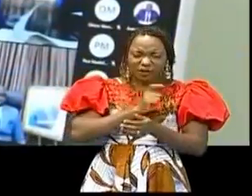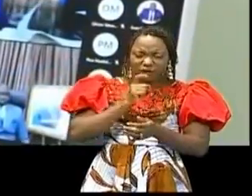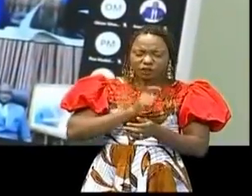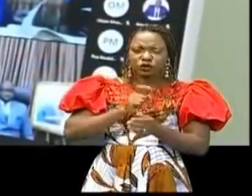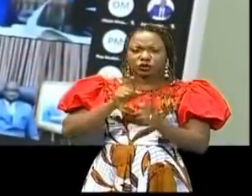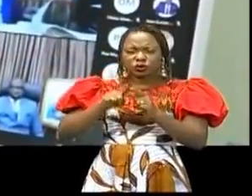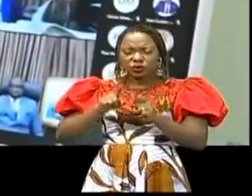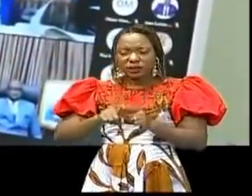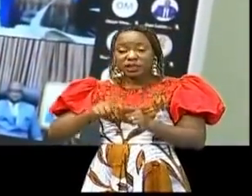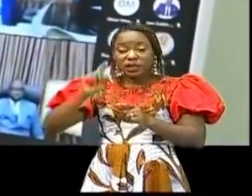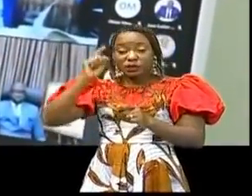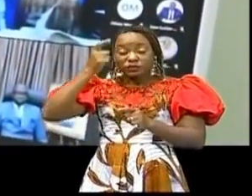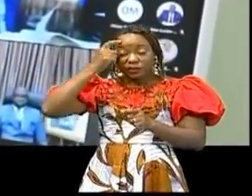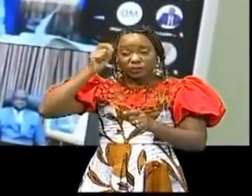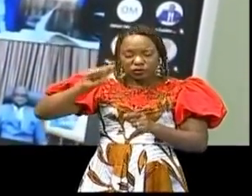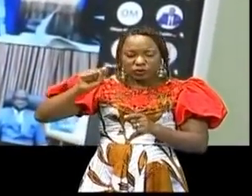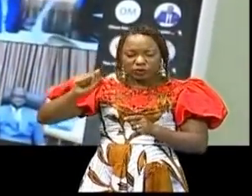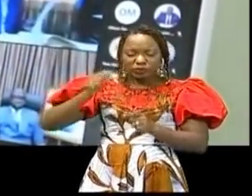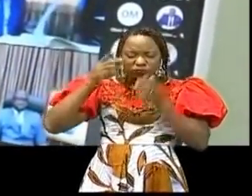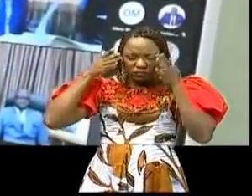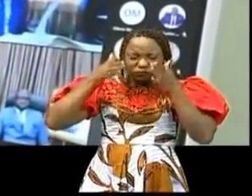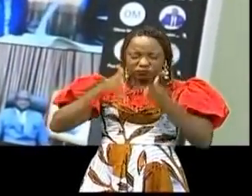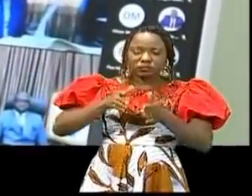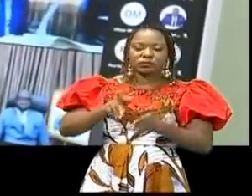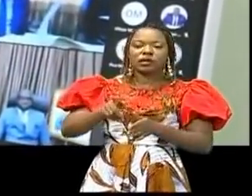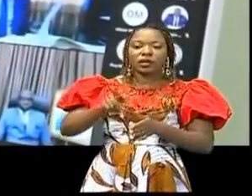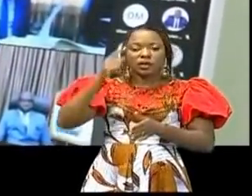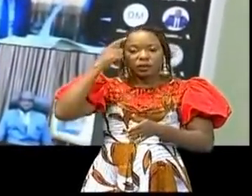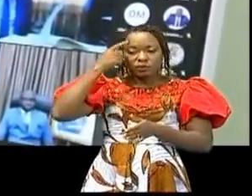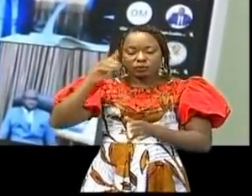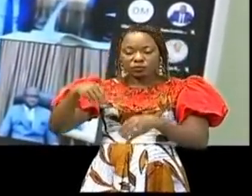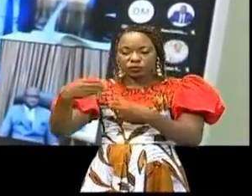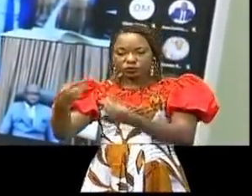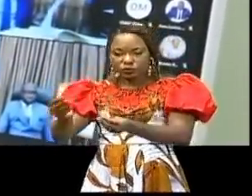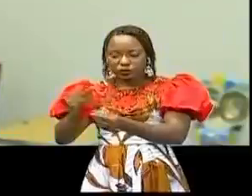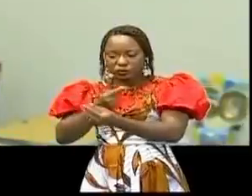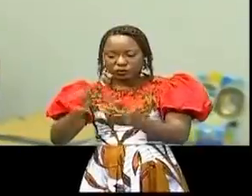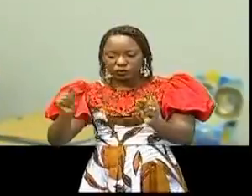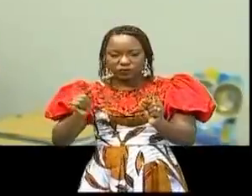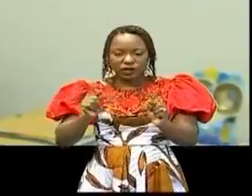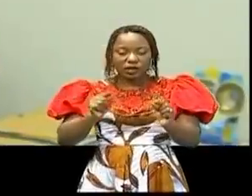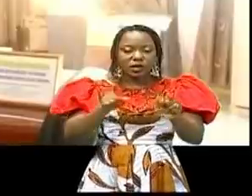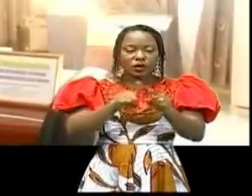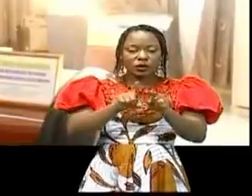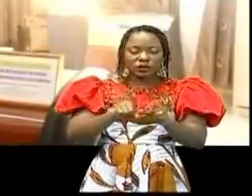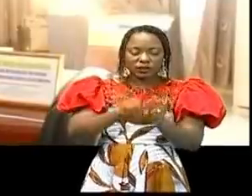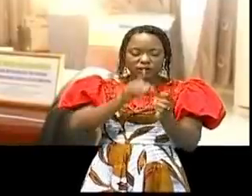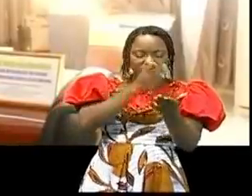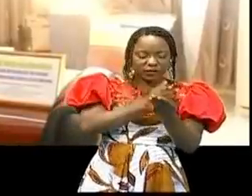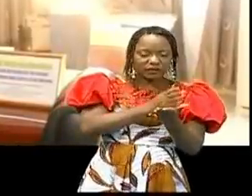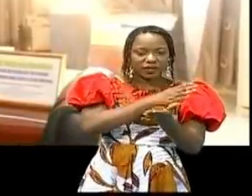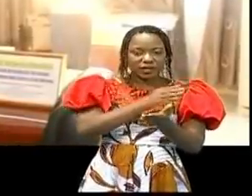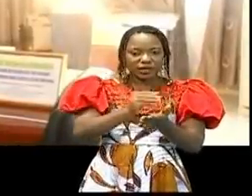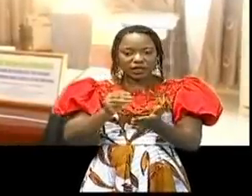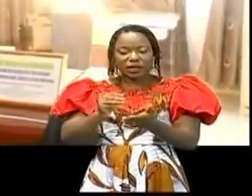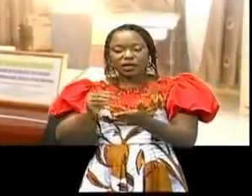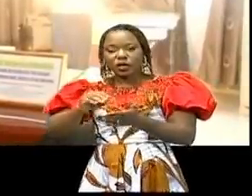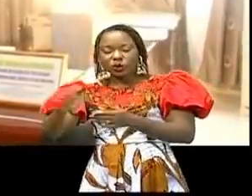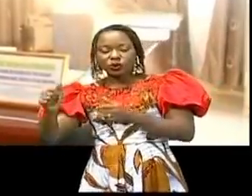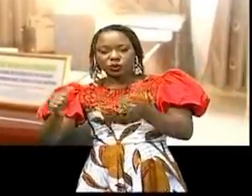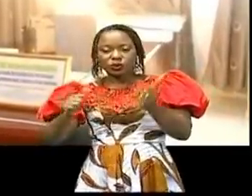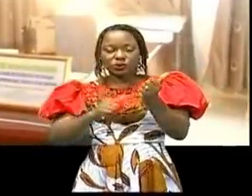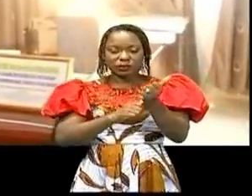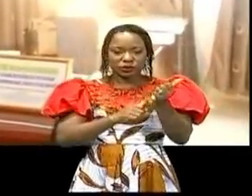mesures gouvernementales ciblées, notamment l'octroi des exonérations aux acteurs du secteur privé local œuvrant dans la chaîne